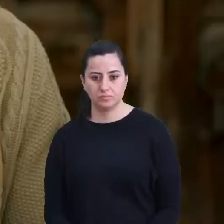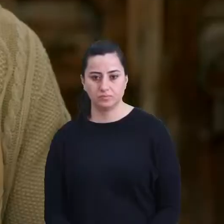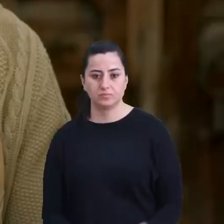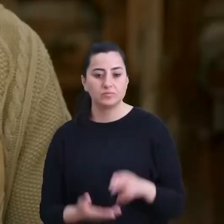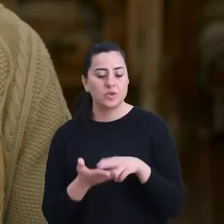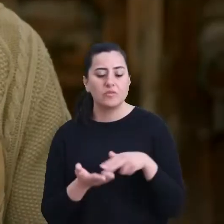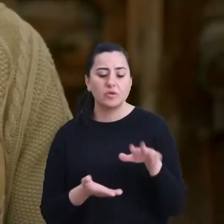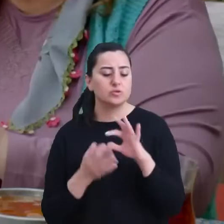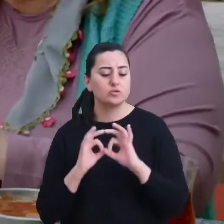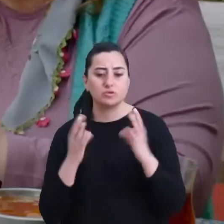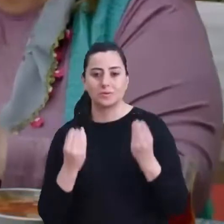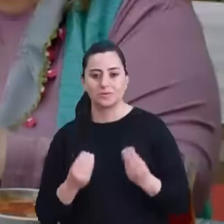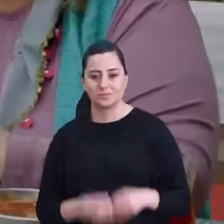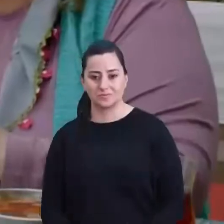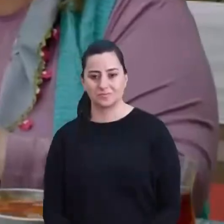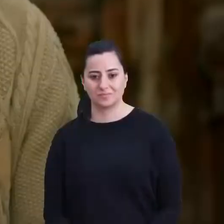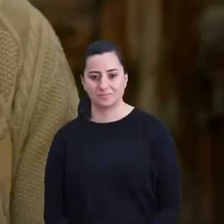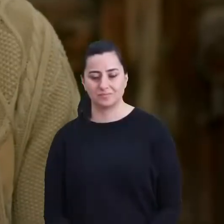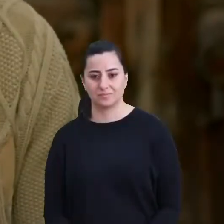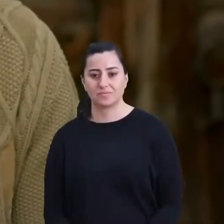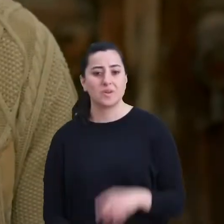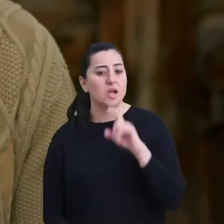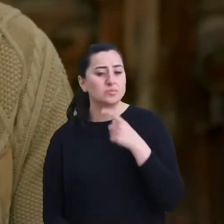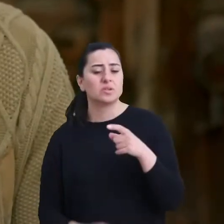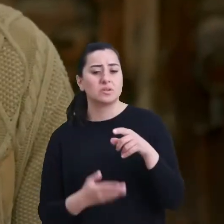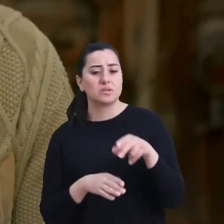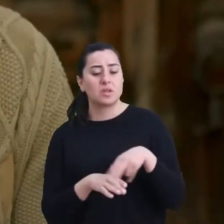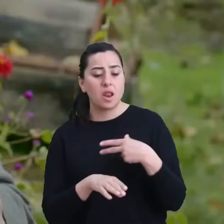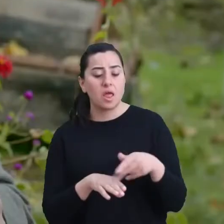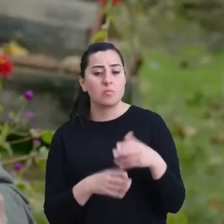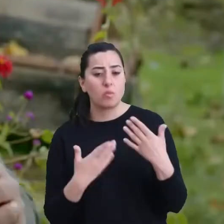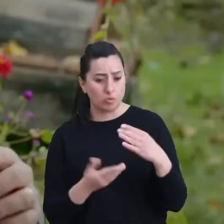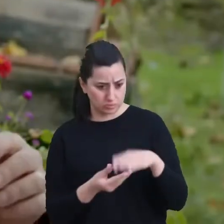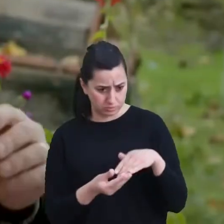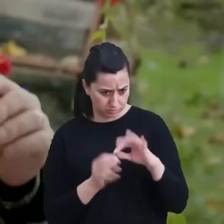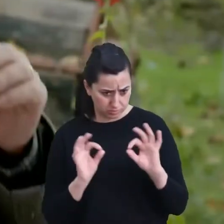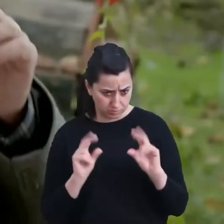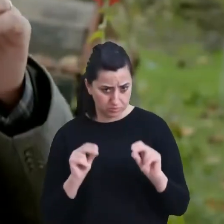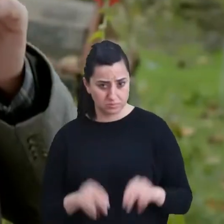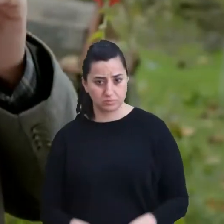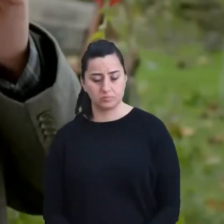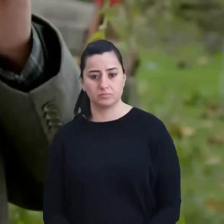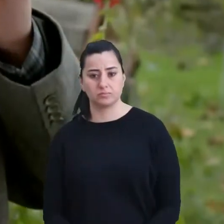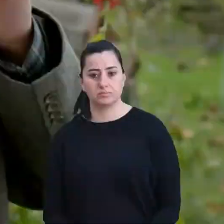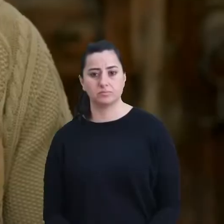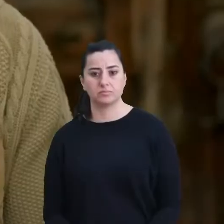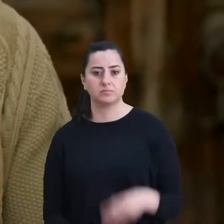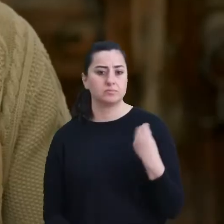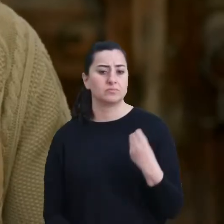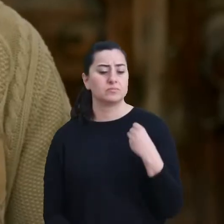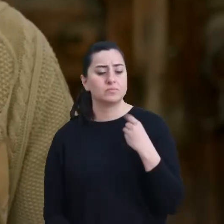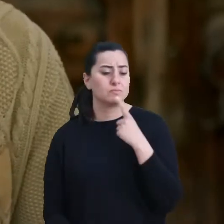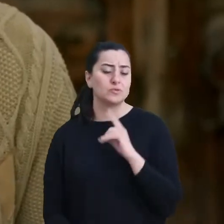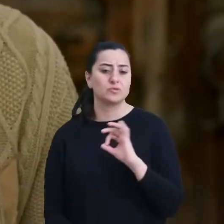Kahvaltı var ya nefismiş nefis. Amcam tereyağından bol sürmedim değil mi? Kendini tutarak